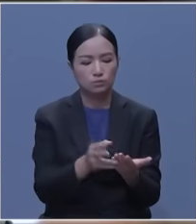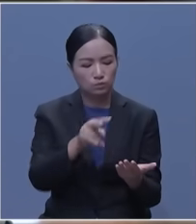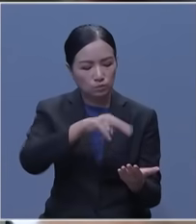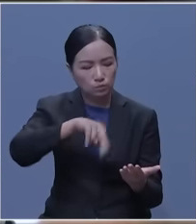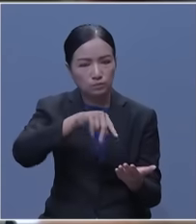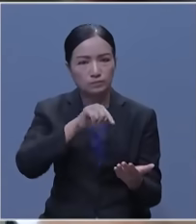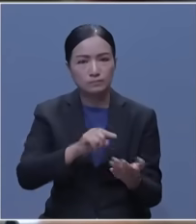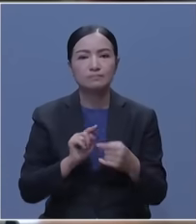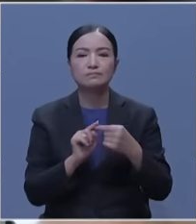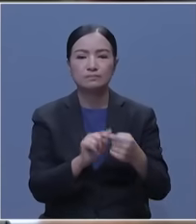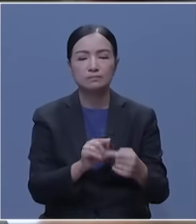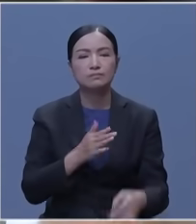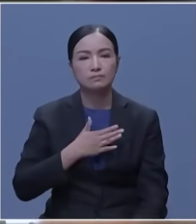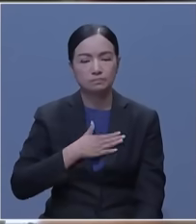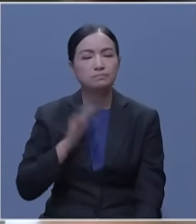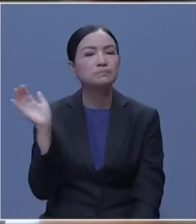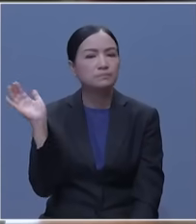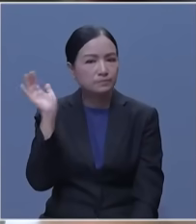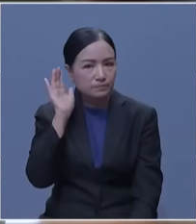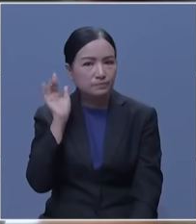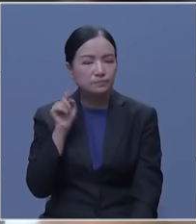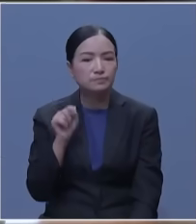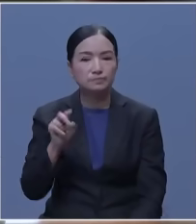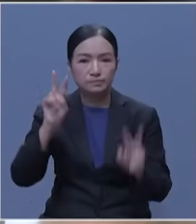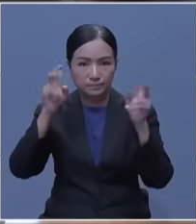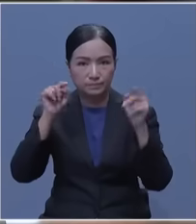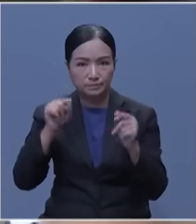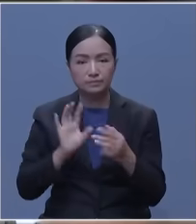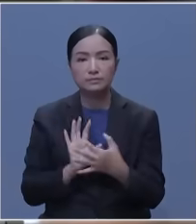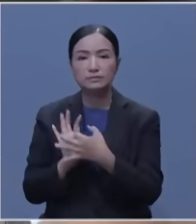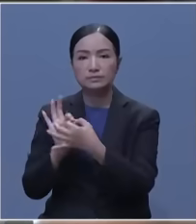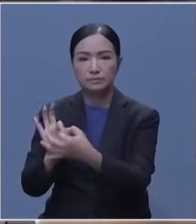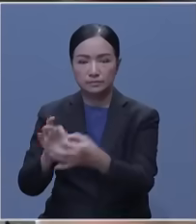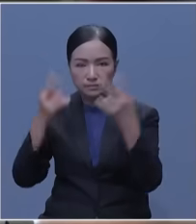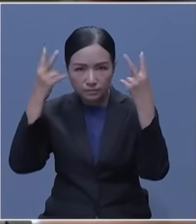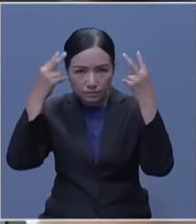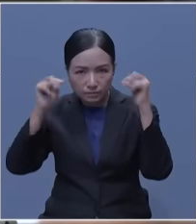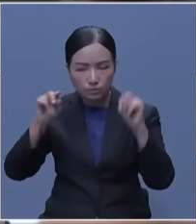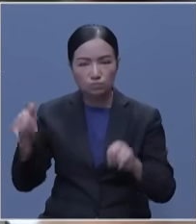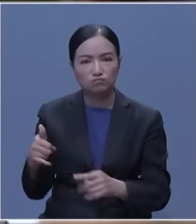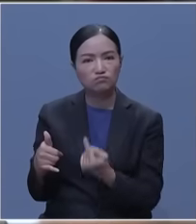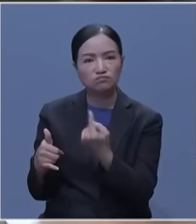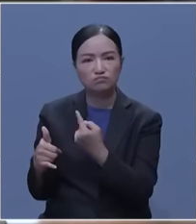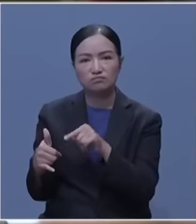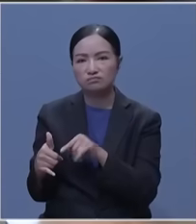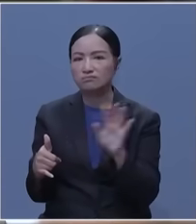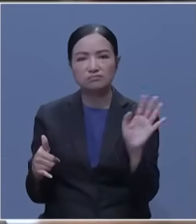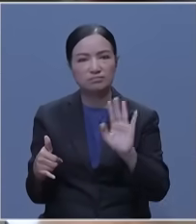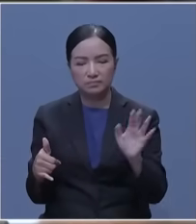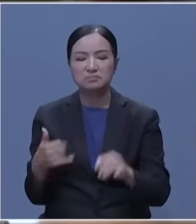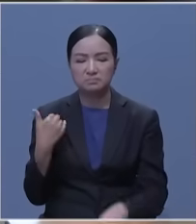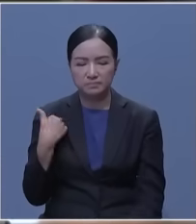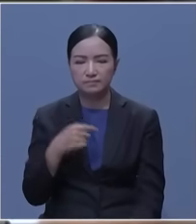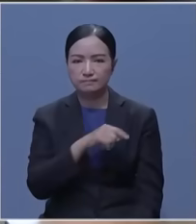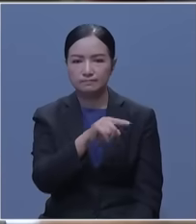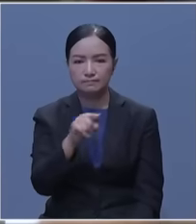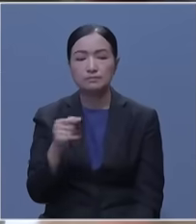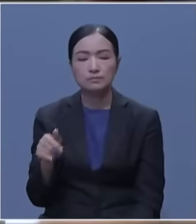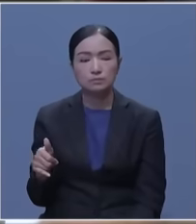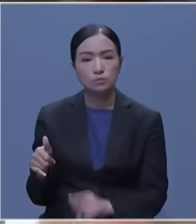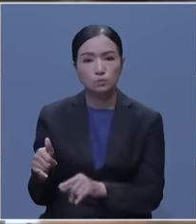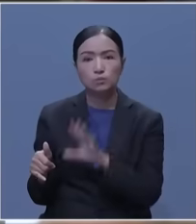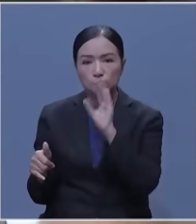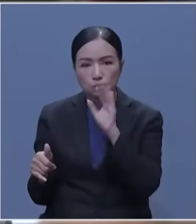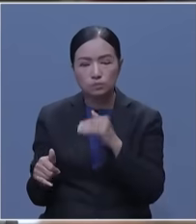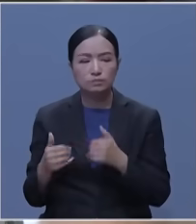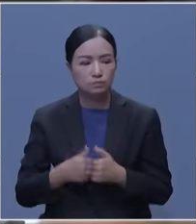อไปผมเชื่อว่าเรื่องนี้เนี่ยไม่ได้เกี่ยวข้องกับแค่นายกรัฐมนตรีคนเดียวนายกรัฐมนตรีพูดเองนะครับว่ามันมีการข